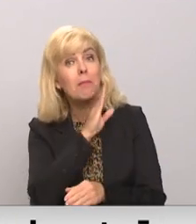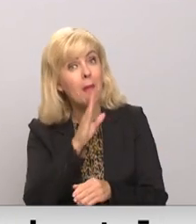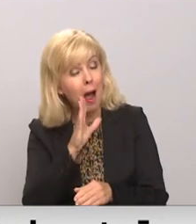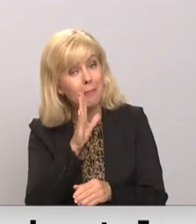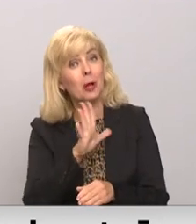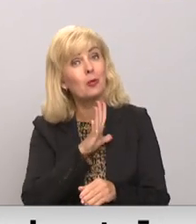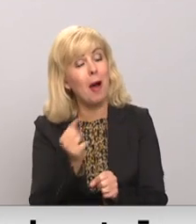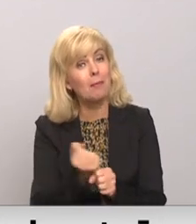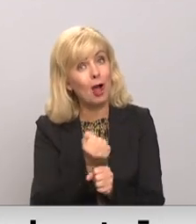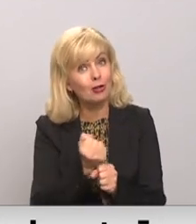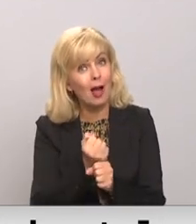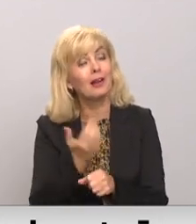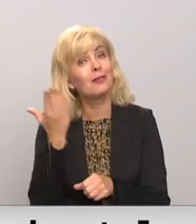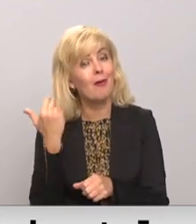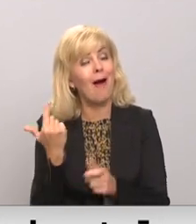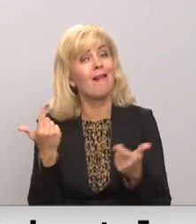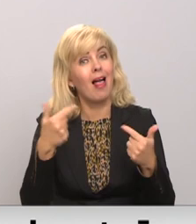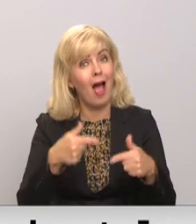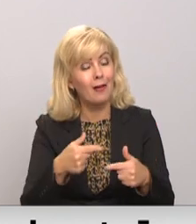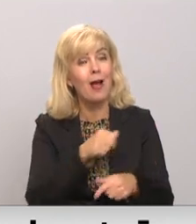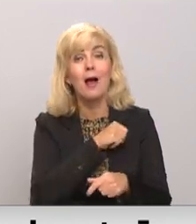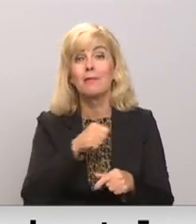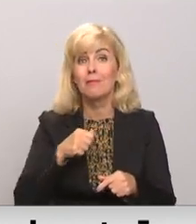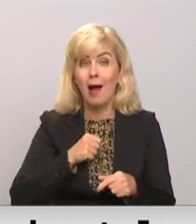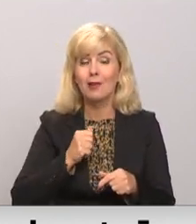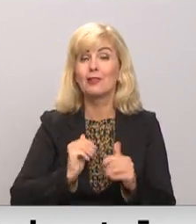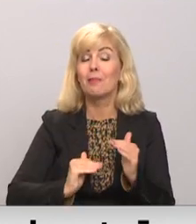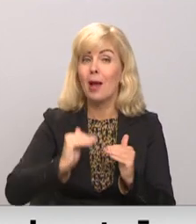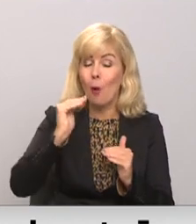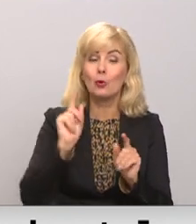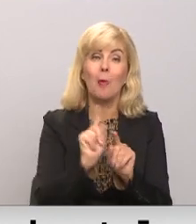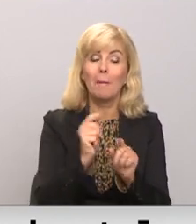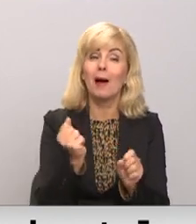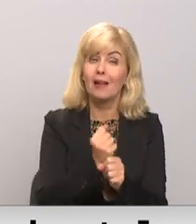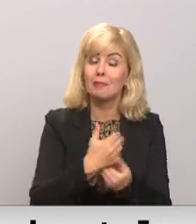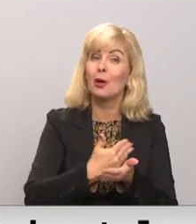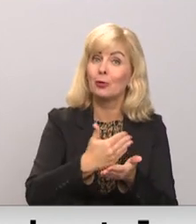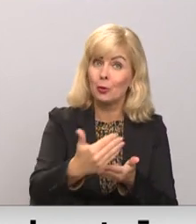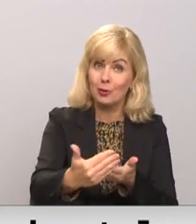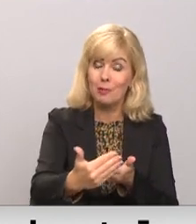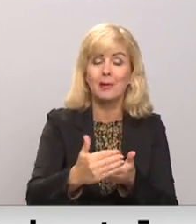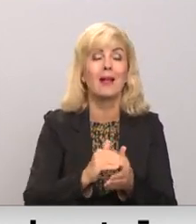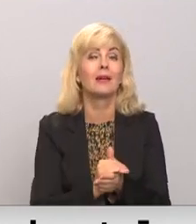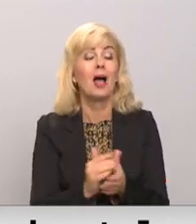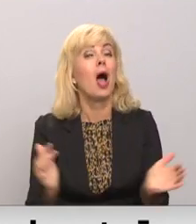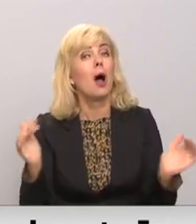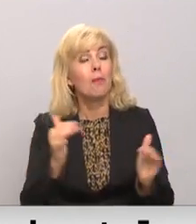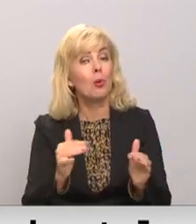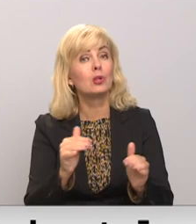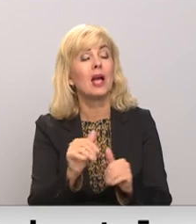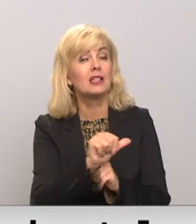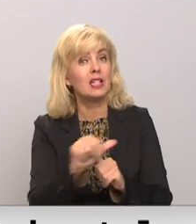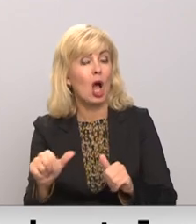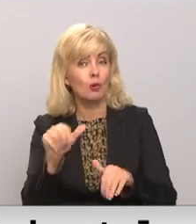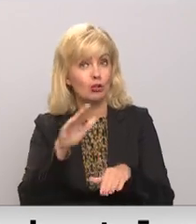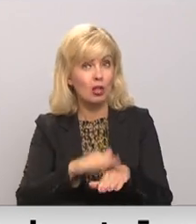darījusi uzu laiku, un paši, ka izaugam to darām, un turpinām tagad darēt to. Pulcēšanās ierobežojumu